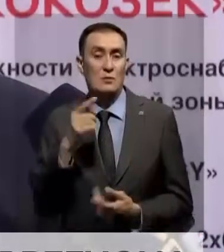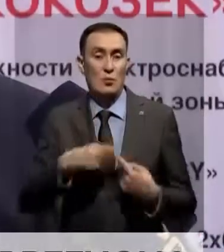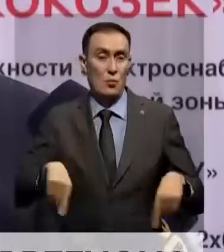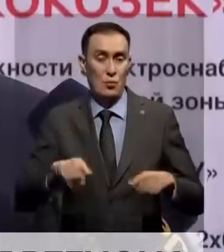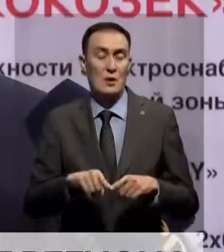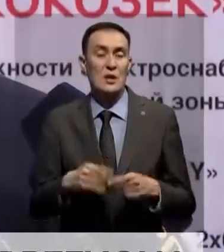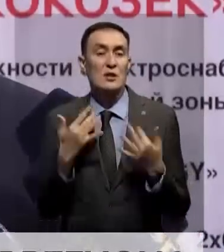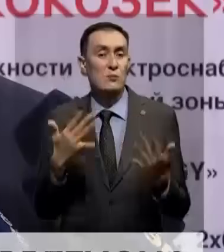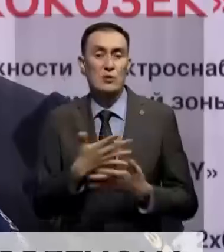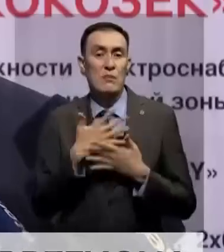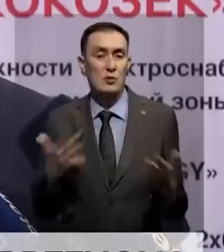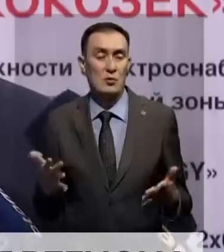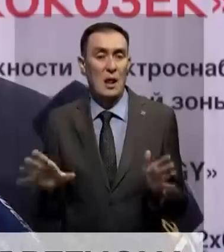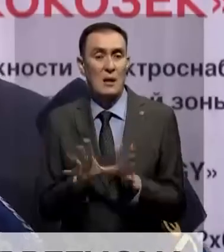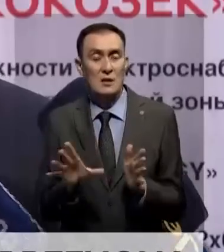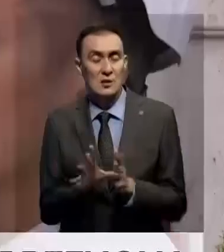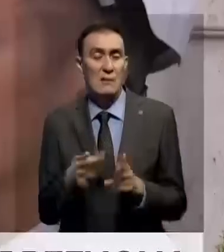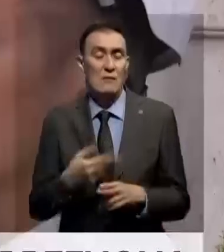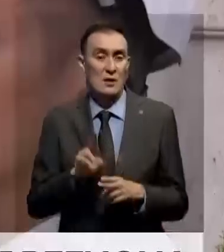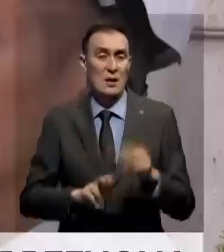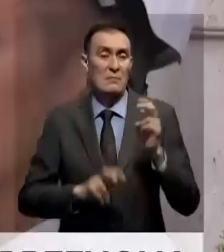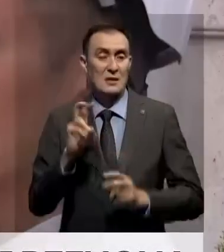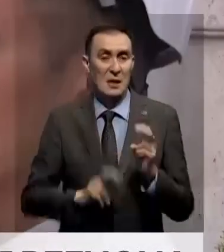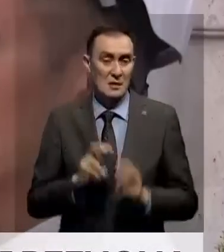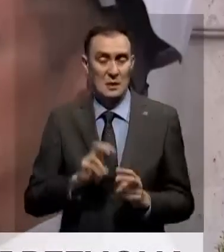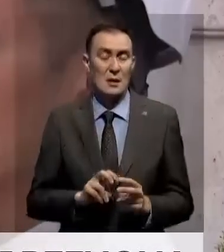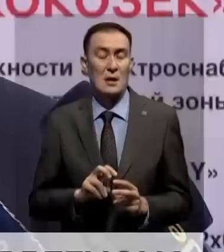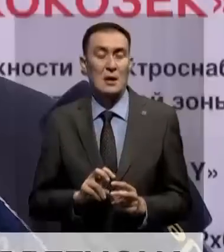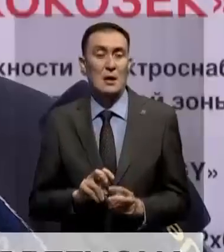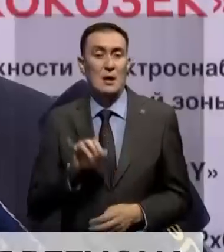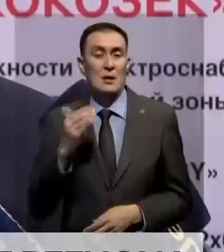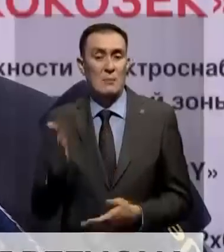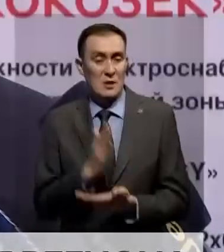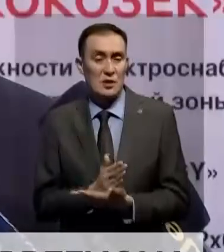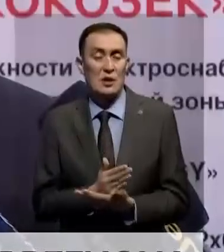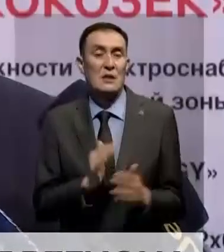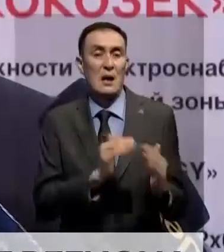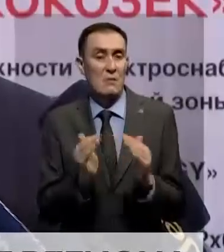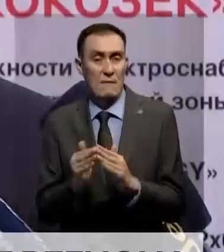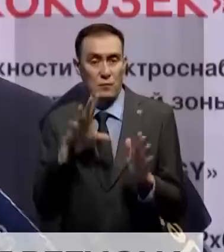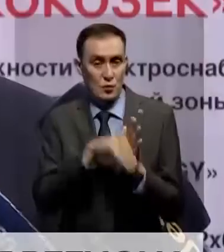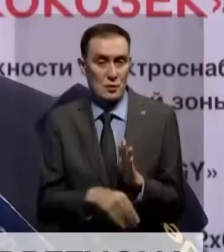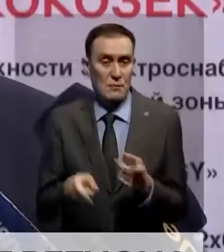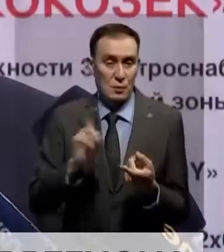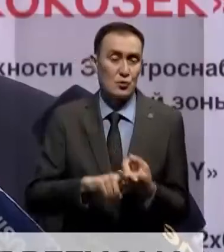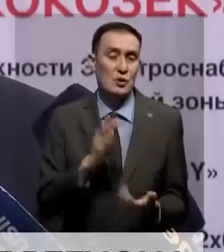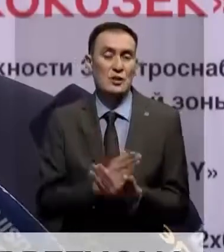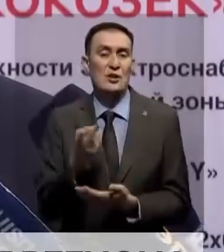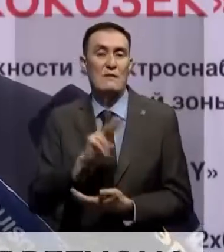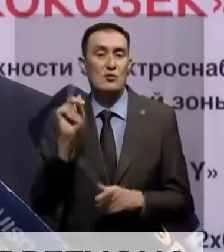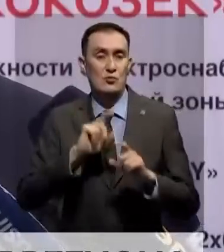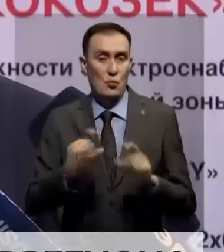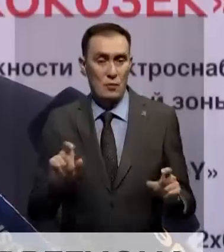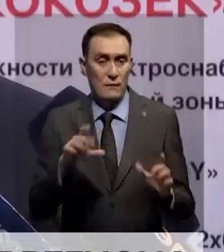агломерации, спрос очень большой на вот эту подстанцию. То есть там есть и жилые объекты, и, как сегодня сказали, 2 школы